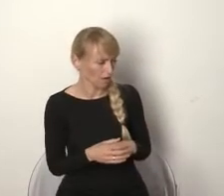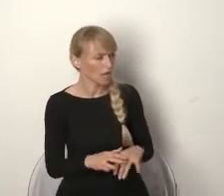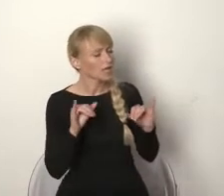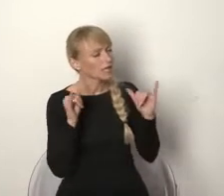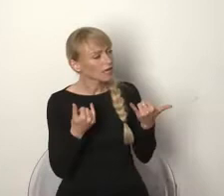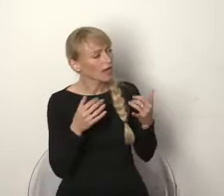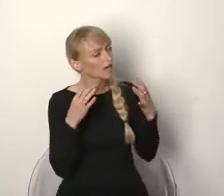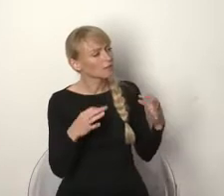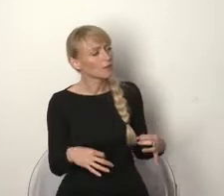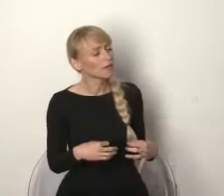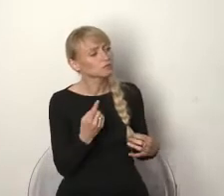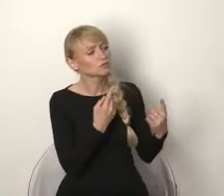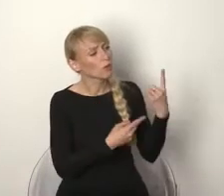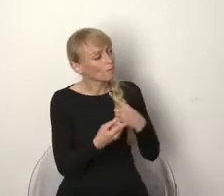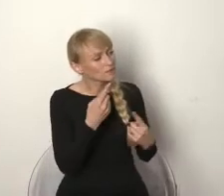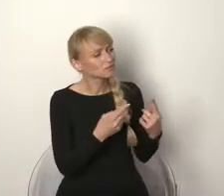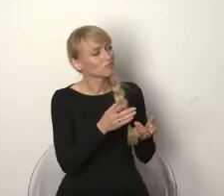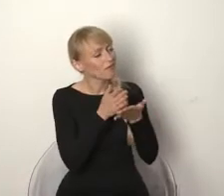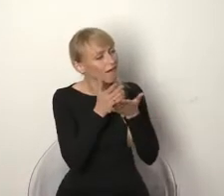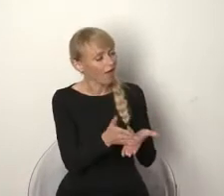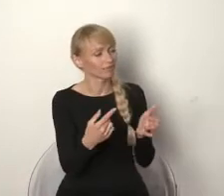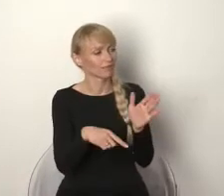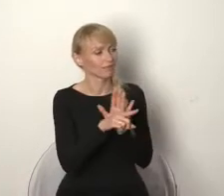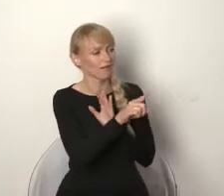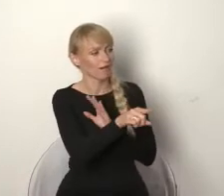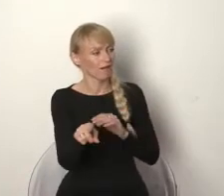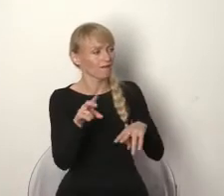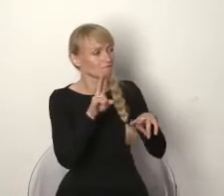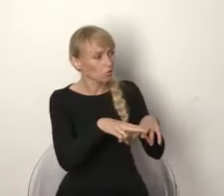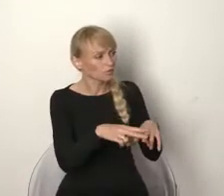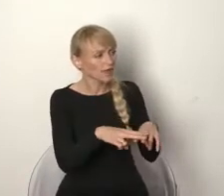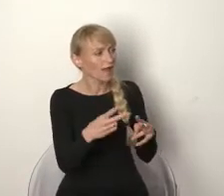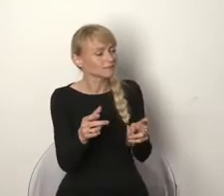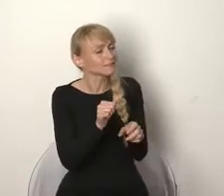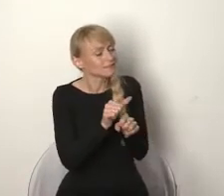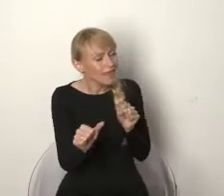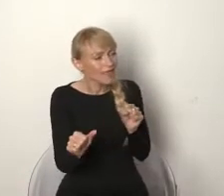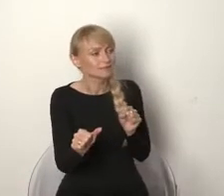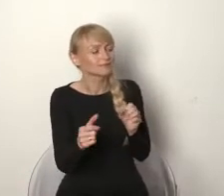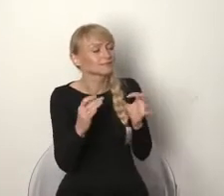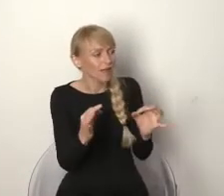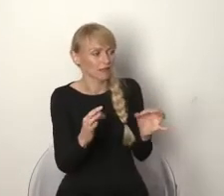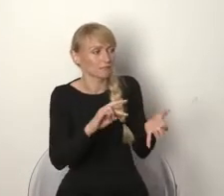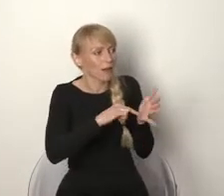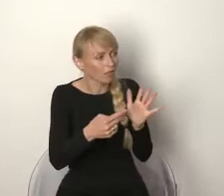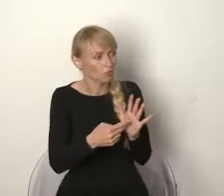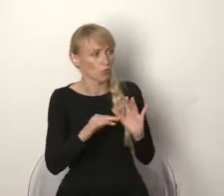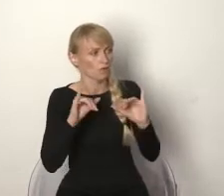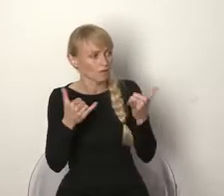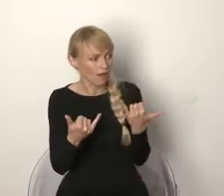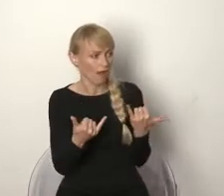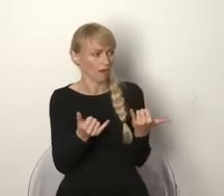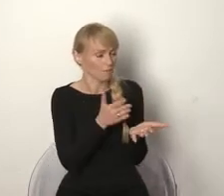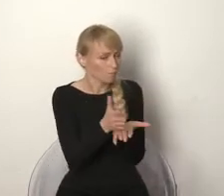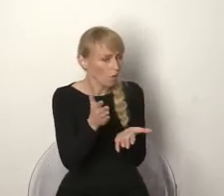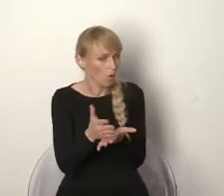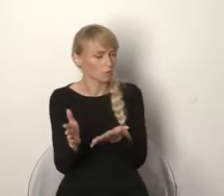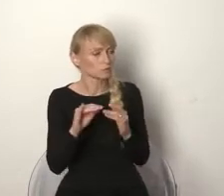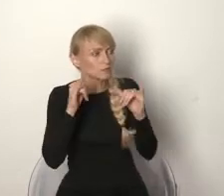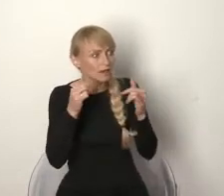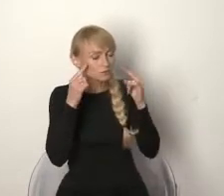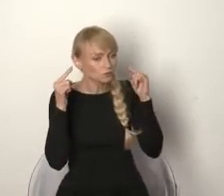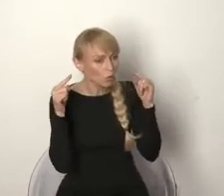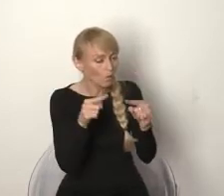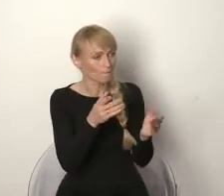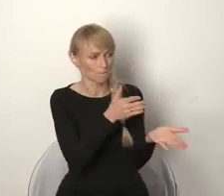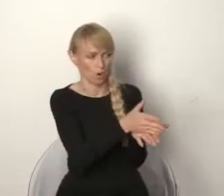poradziła fundacjom, które dopiero firmom, które planują takie fundacje, jakie rozwiązania zastosować, żeby no, skoncentrować się na